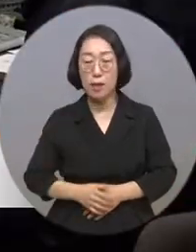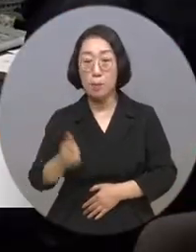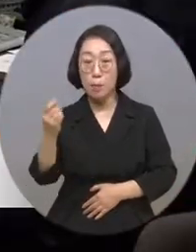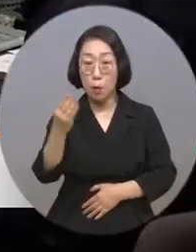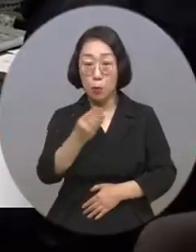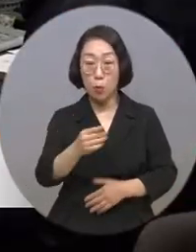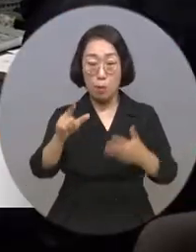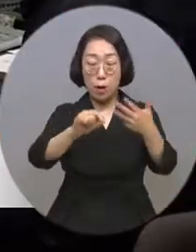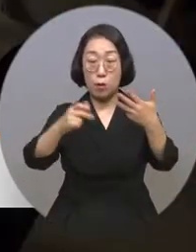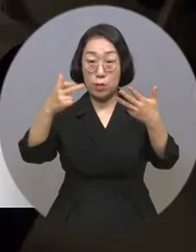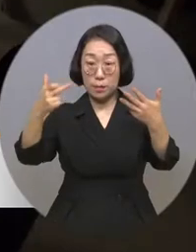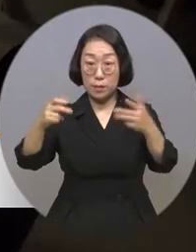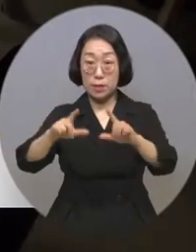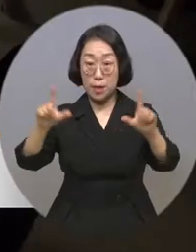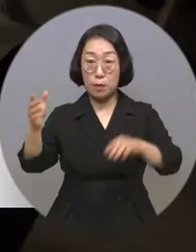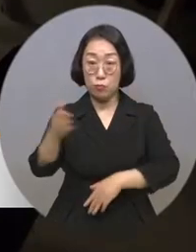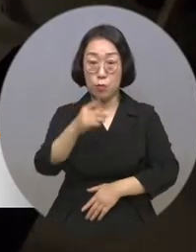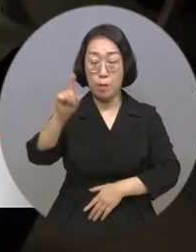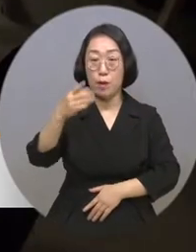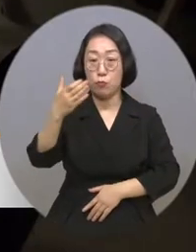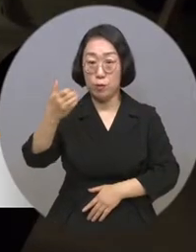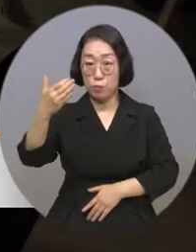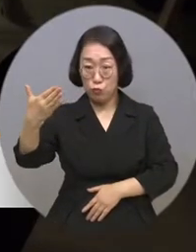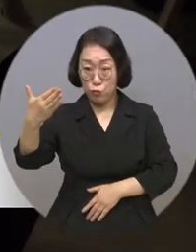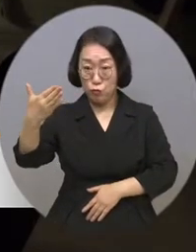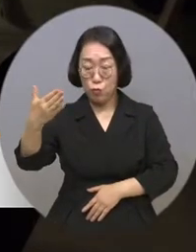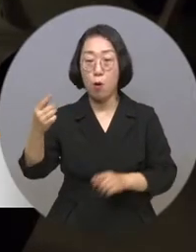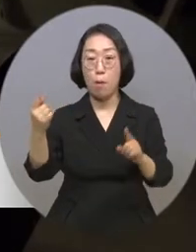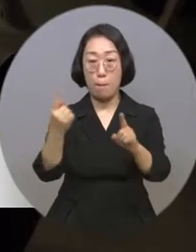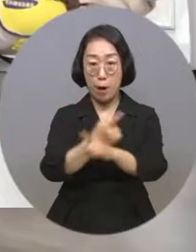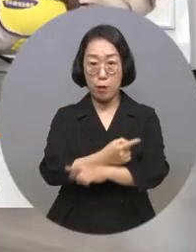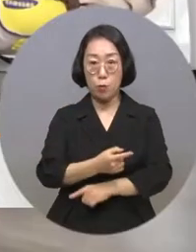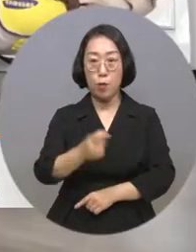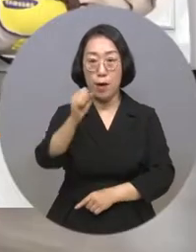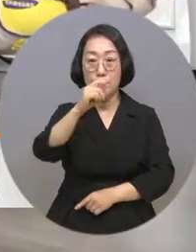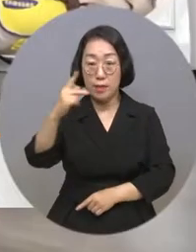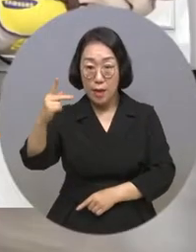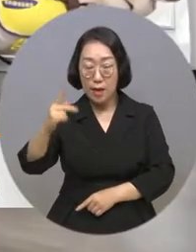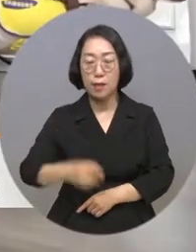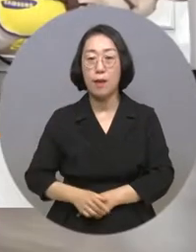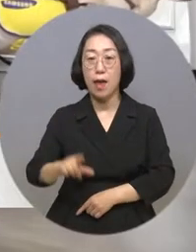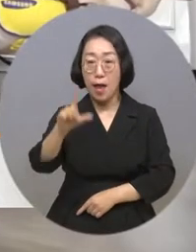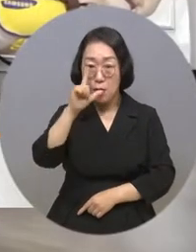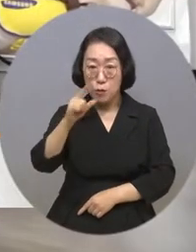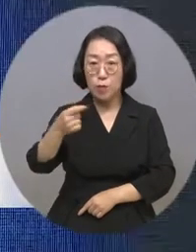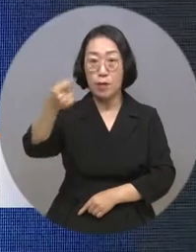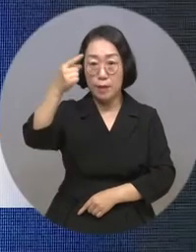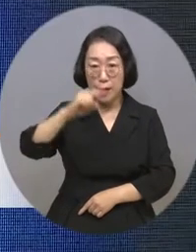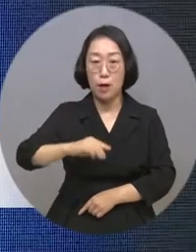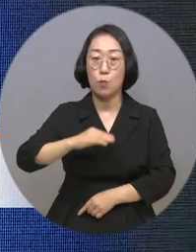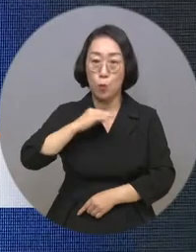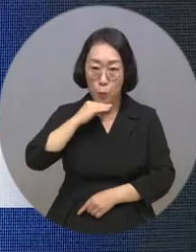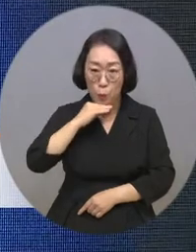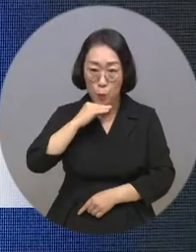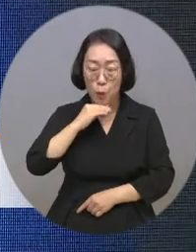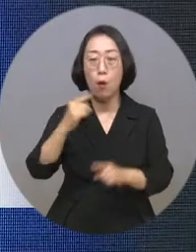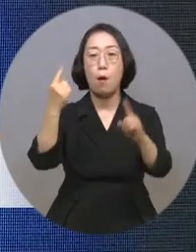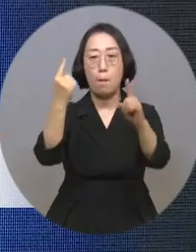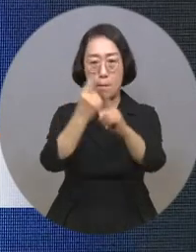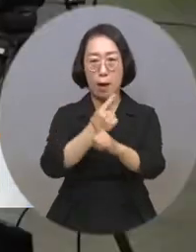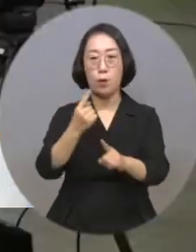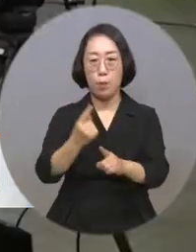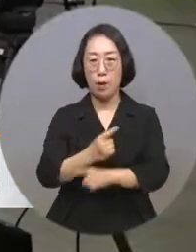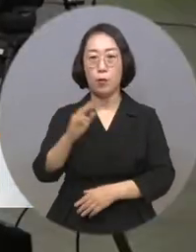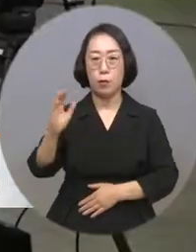번호가 8월 17일부터 199번으로 변경되고 SKBTV와 LG U+ 역시 순차적으로 채널